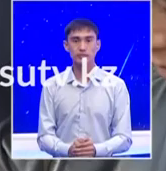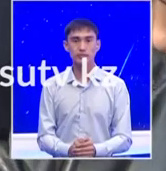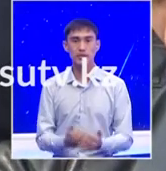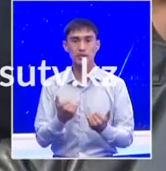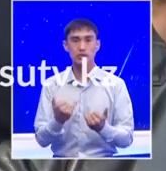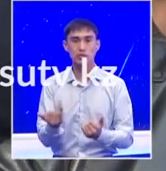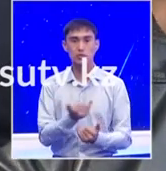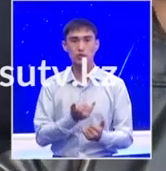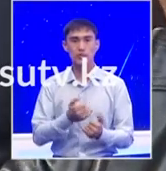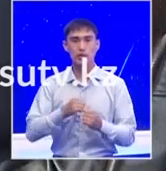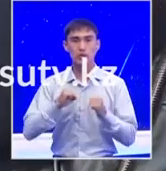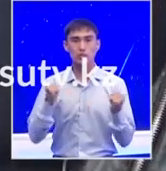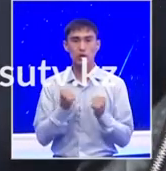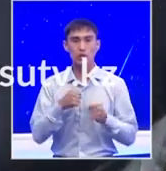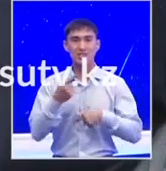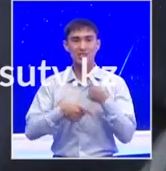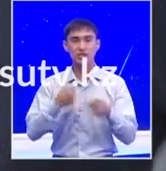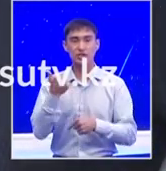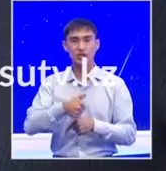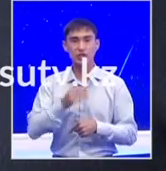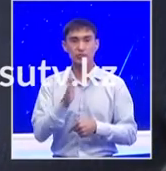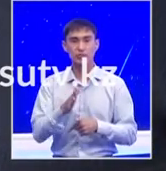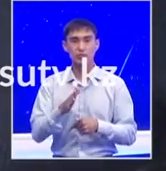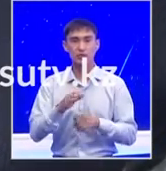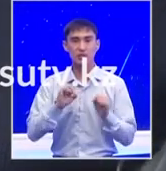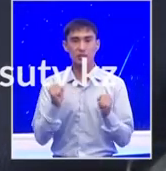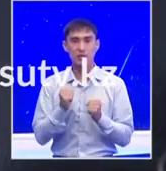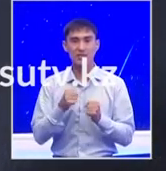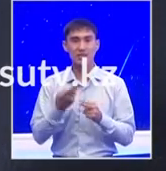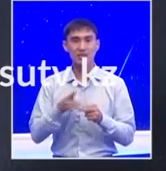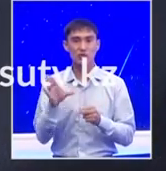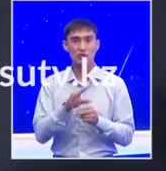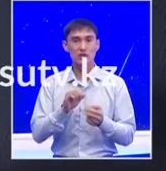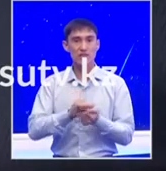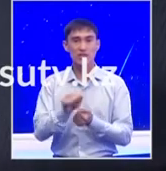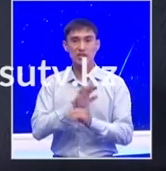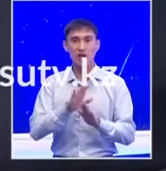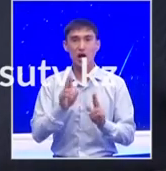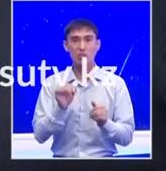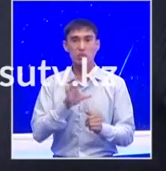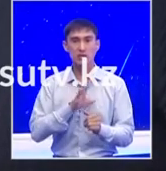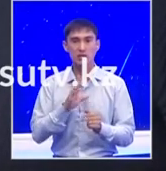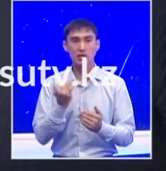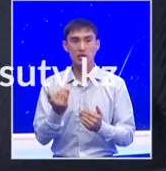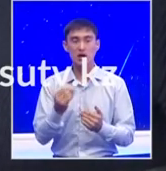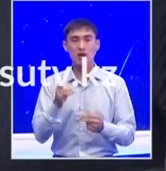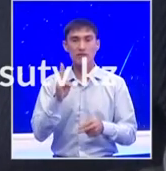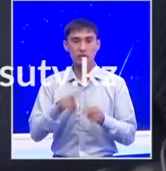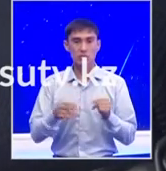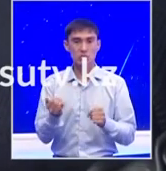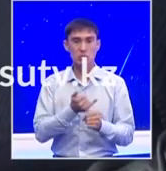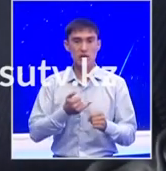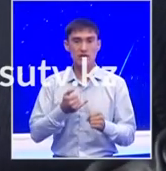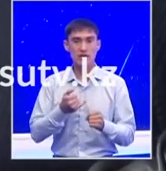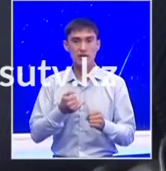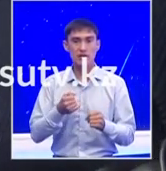Сейчас уже наступают холода. На следующей неделе предвидятся заморозки. Это все не высохнет. Как быть тогда? В конце концов, мы